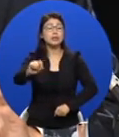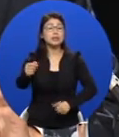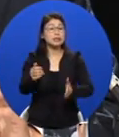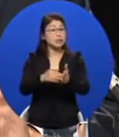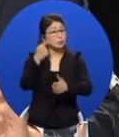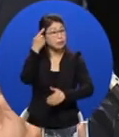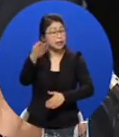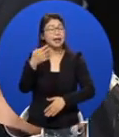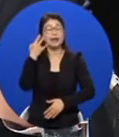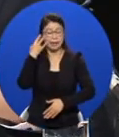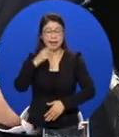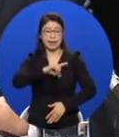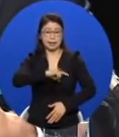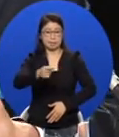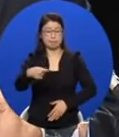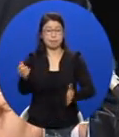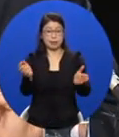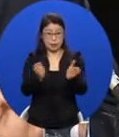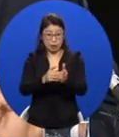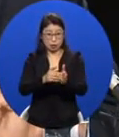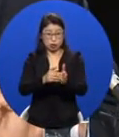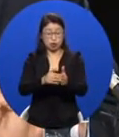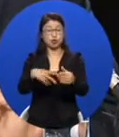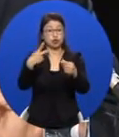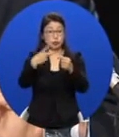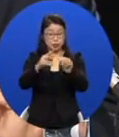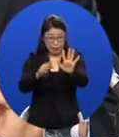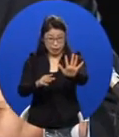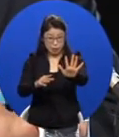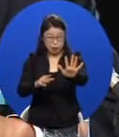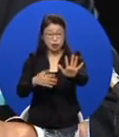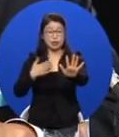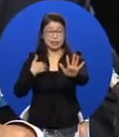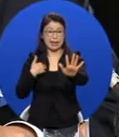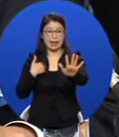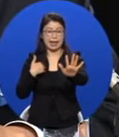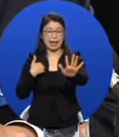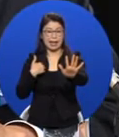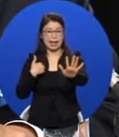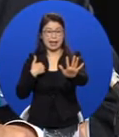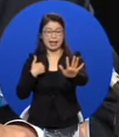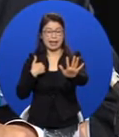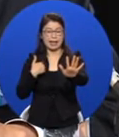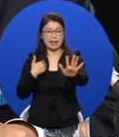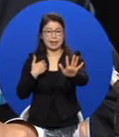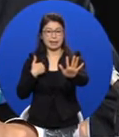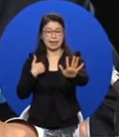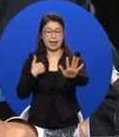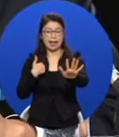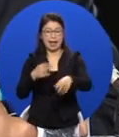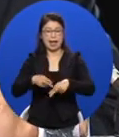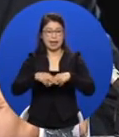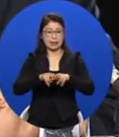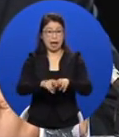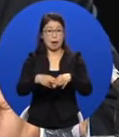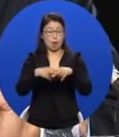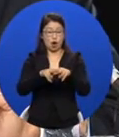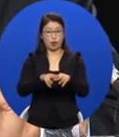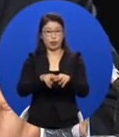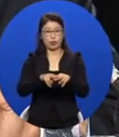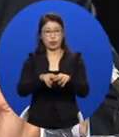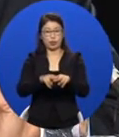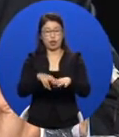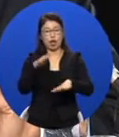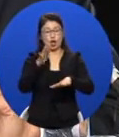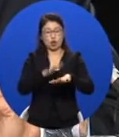예, 서명은 했고요. 그 다음에 두 번째로 됐습니다. 잠깐만요. 예. 제가 그 남원읍